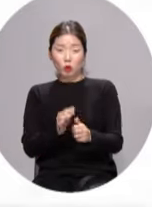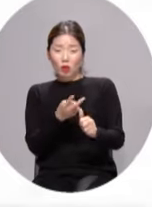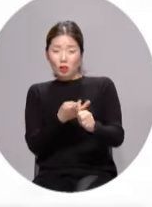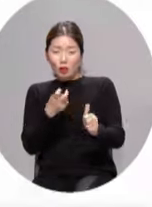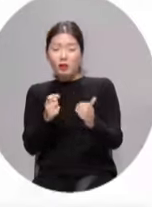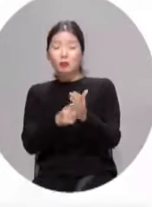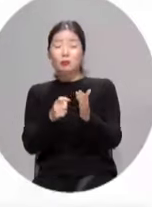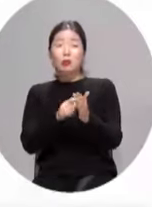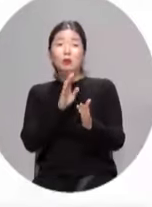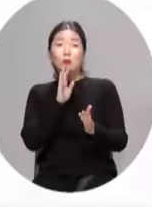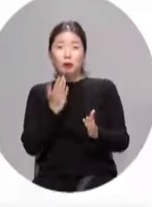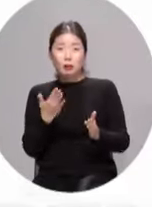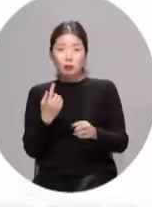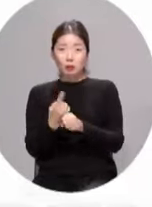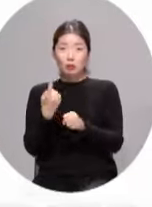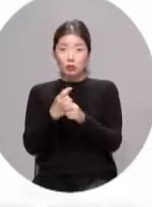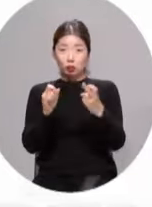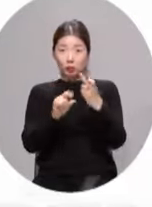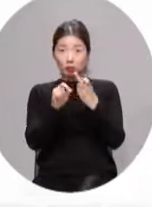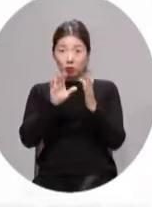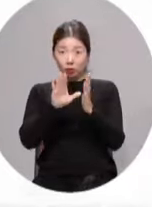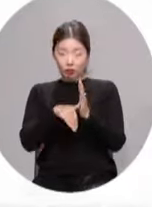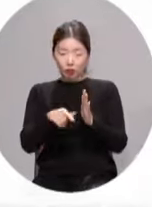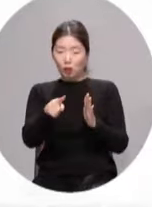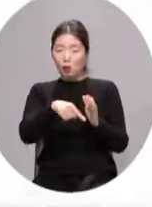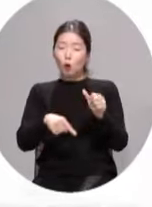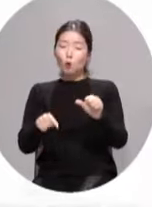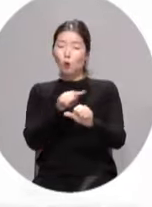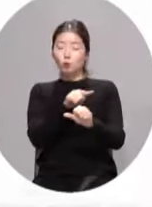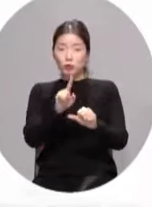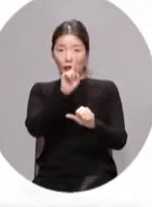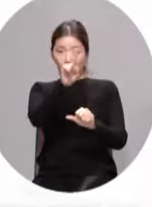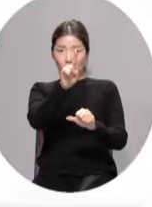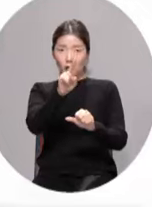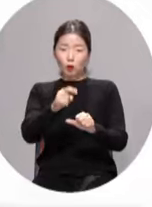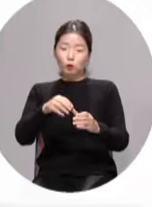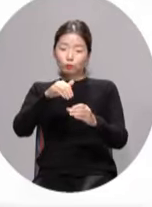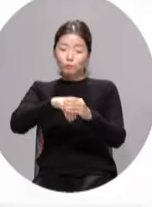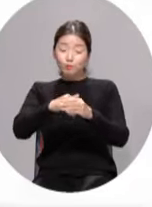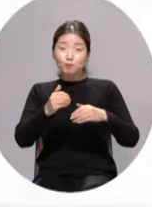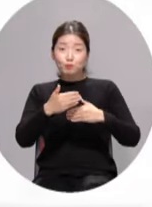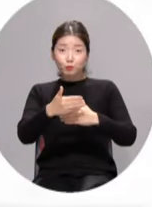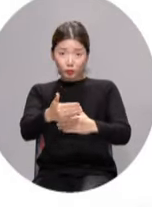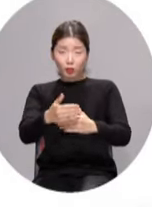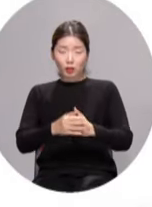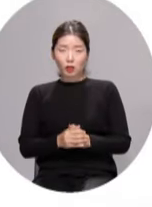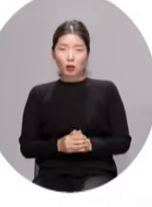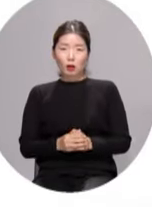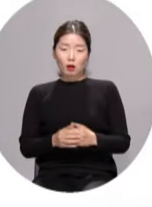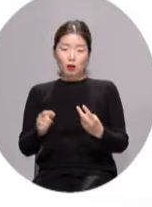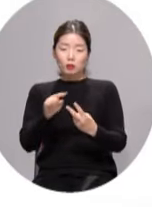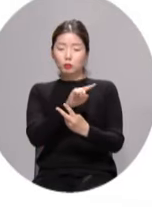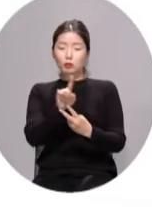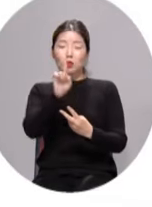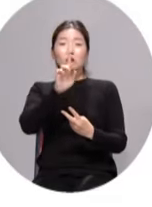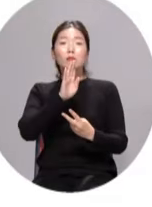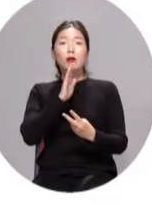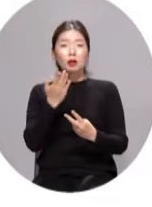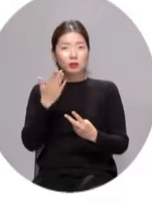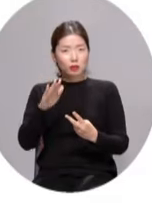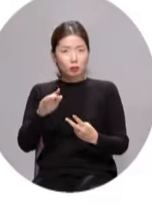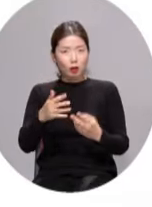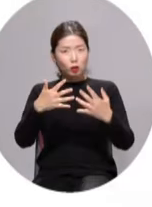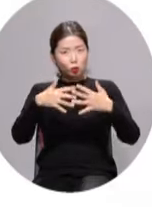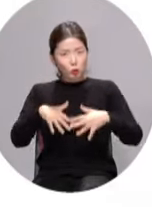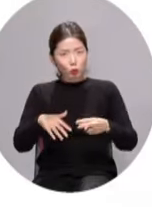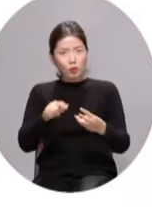시급하다는 지적에 지난해 12월 조합원 1이 연명의 해임 투표를 진행했는데 과반은 넘겼지만 해임